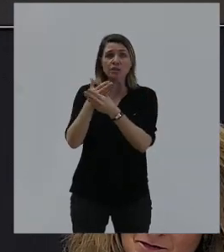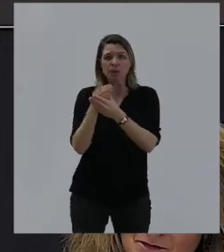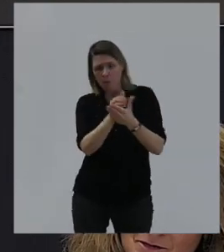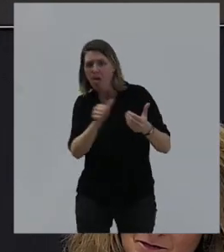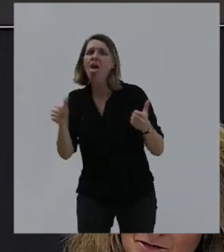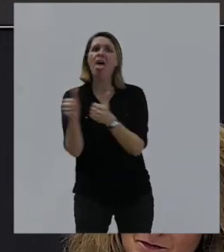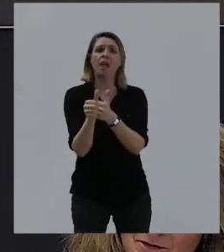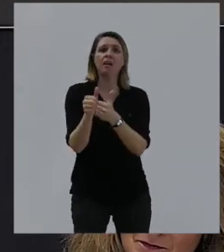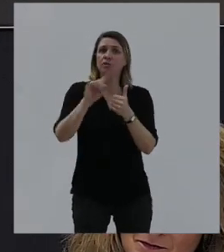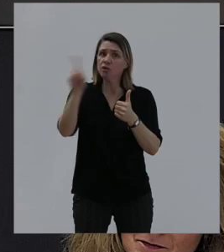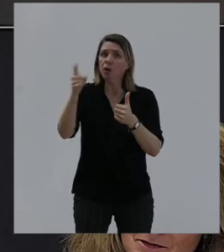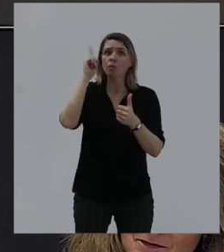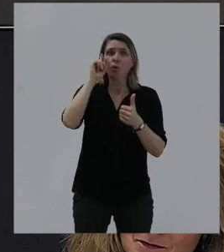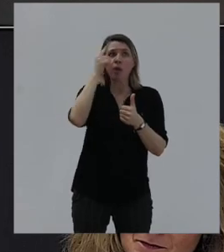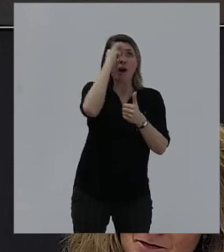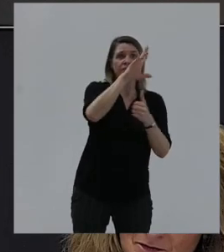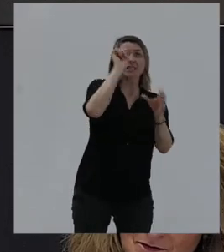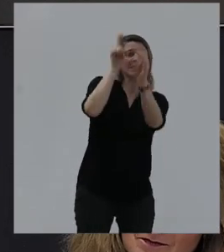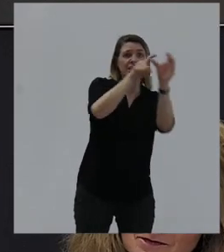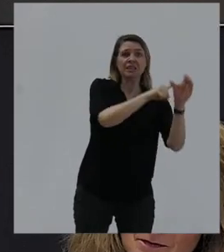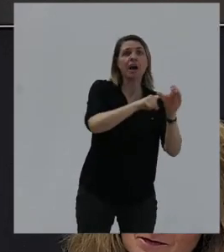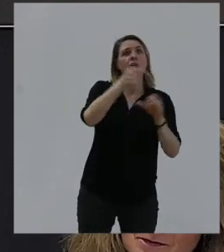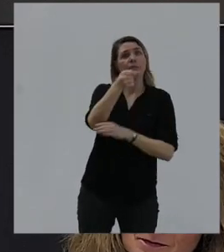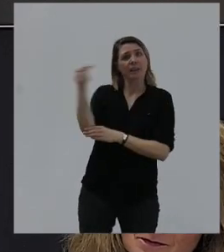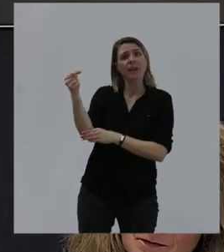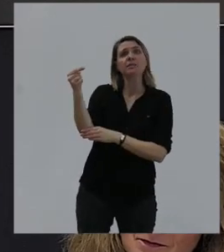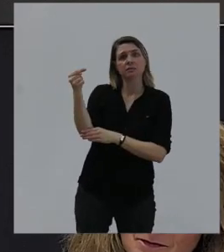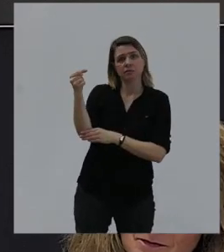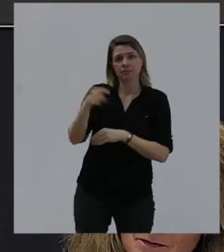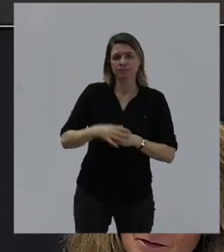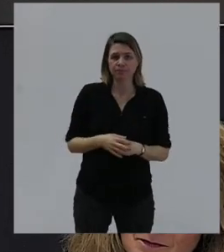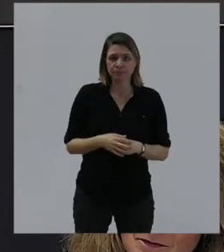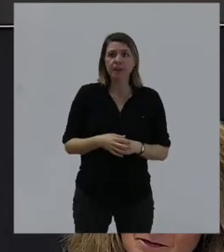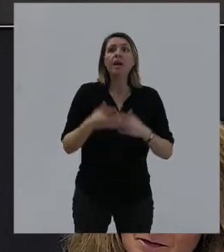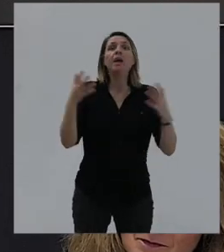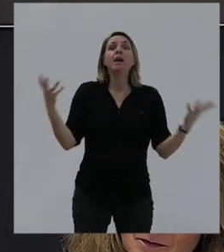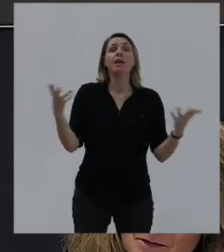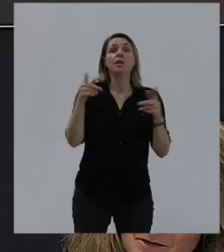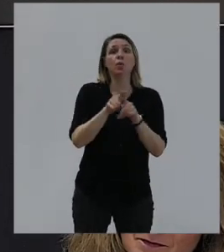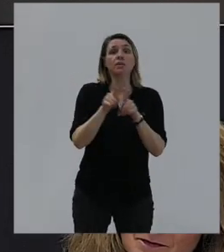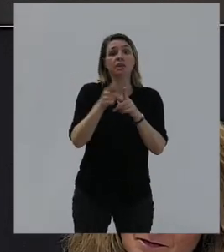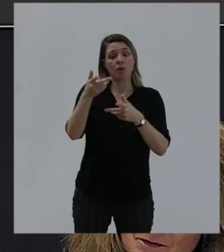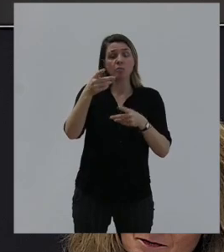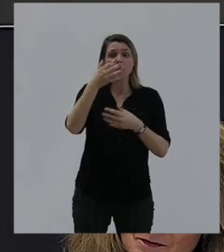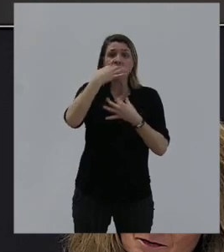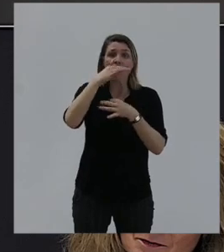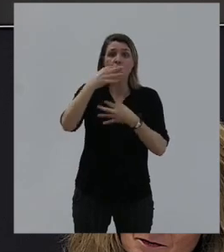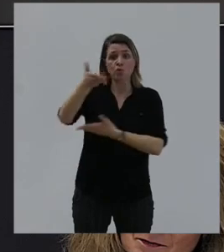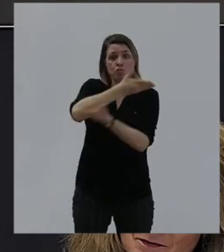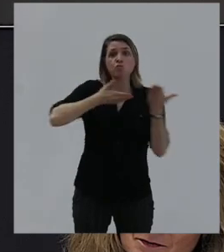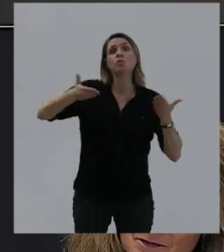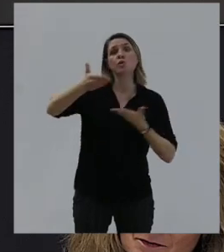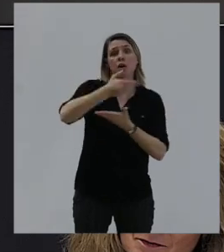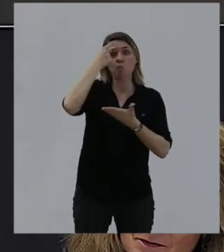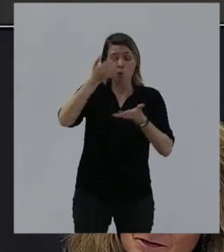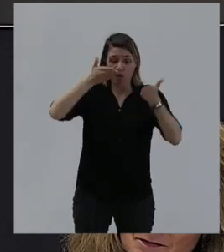force dès lors que l'avis des syndicats était unanimement négatif, ce qui ne s'est d'ailleurs jamais produit. Nous avons réinstauré le dialogue social comme fondement de la prise